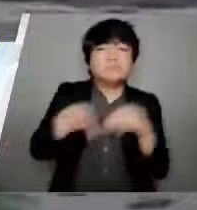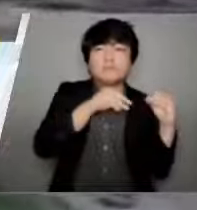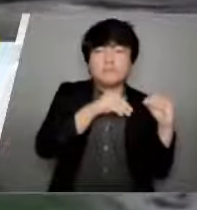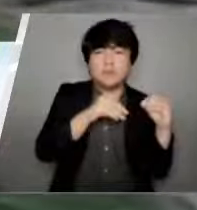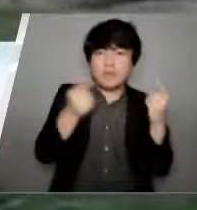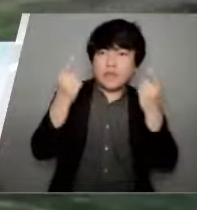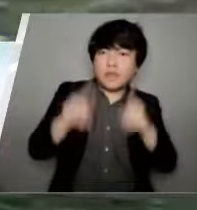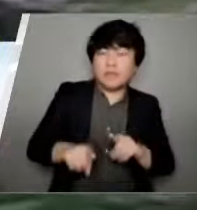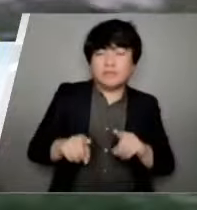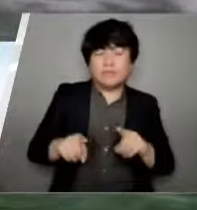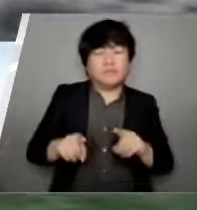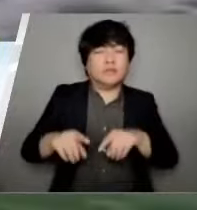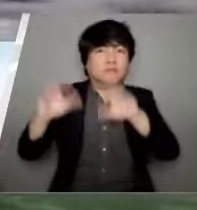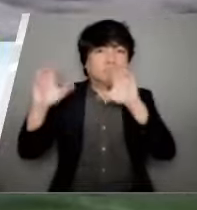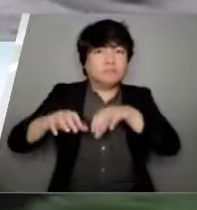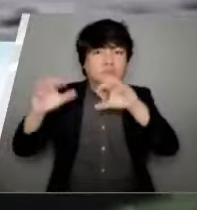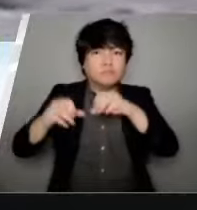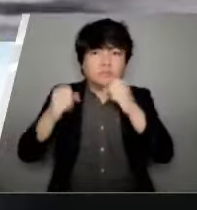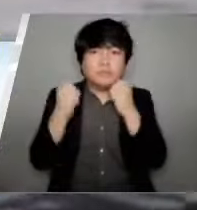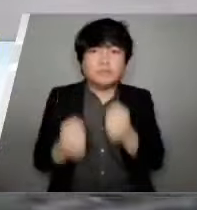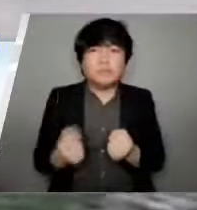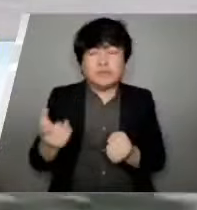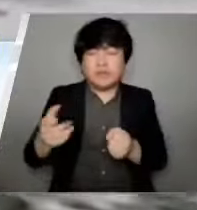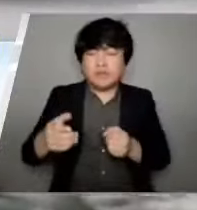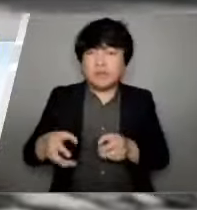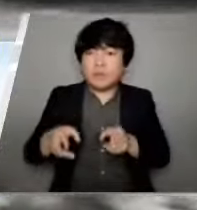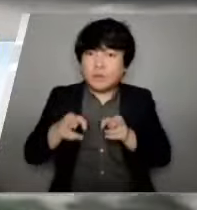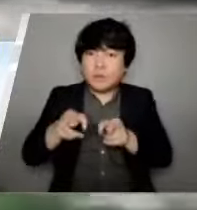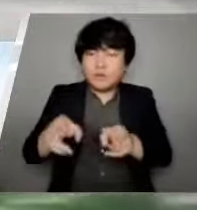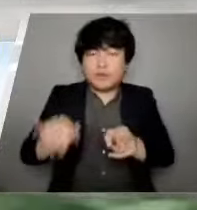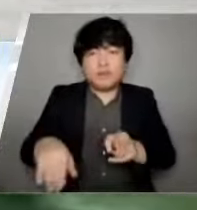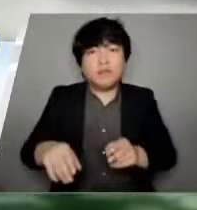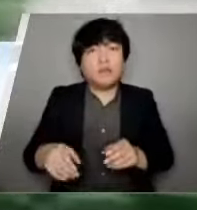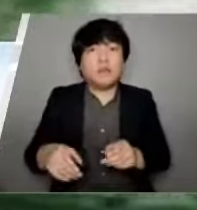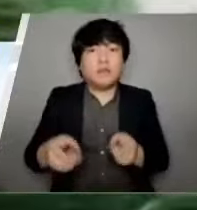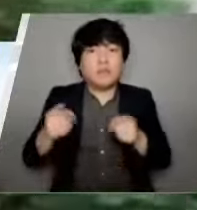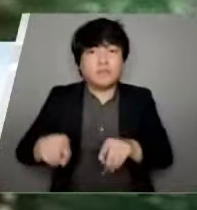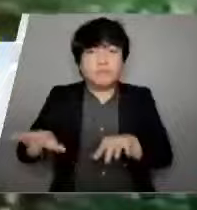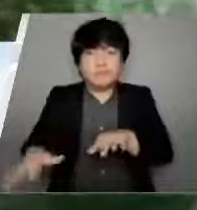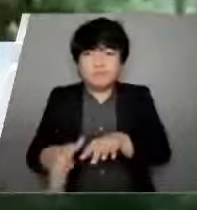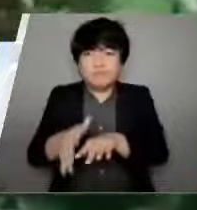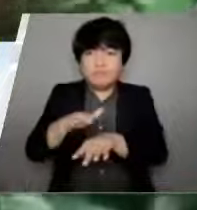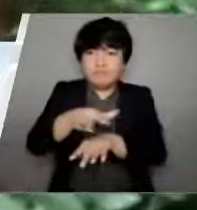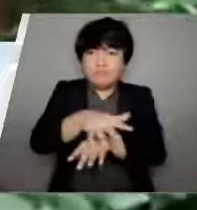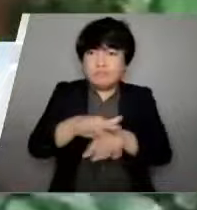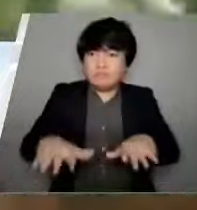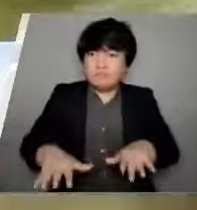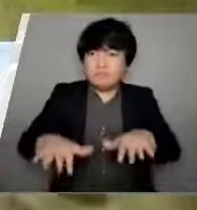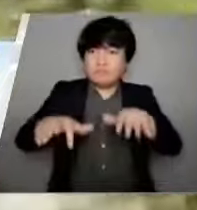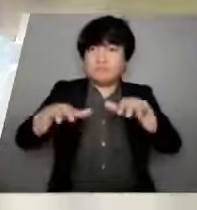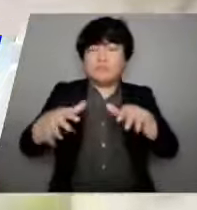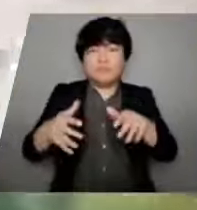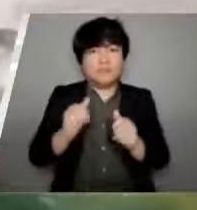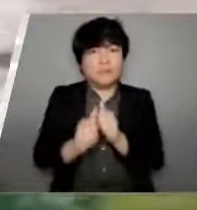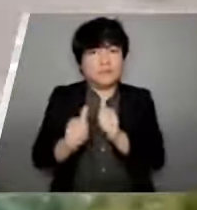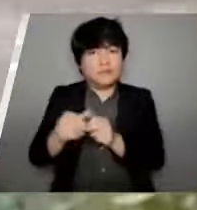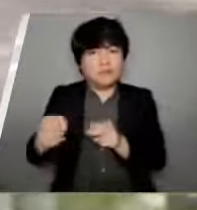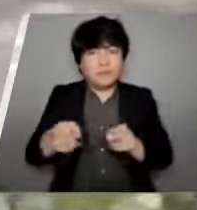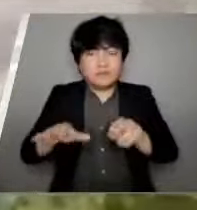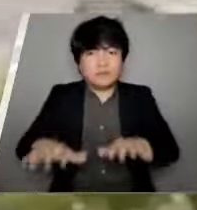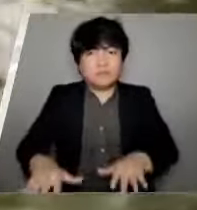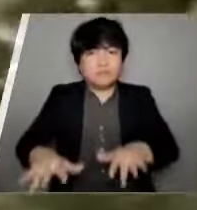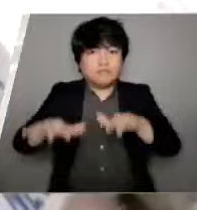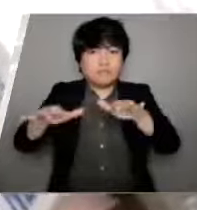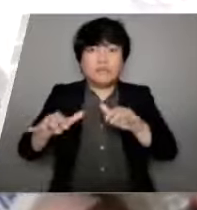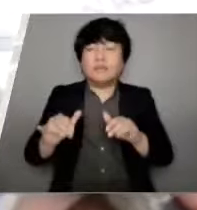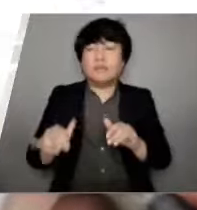ulan. Pagdaan sa Barangay Road, umapaw ang tubig sa creek kung saan may malaking sapa kaya tuluyang natangay ang